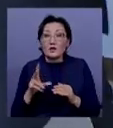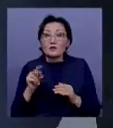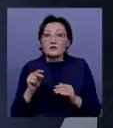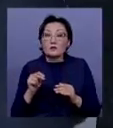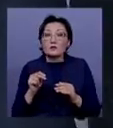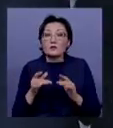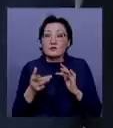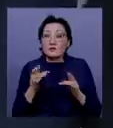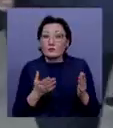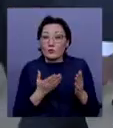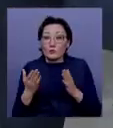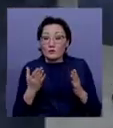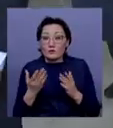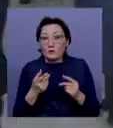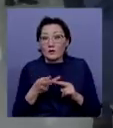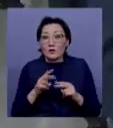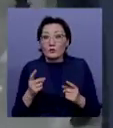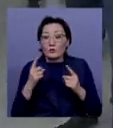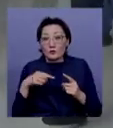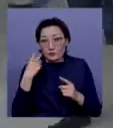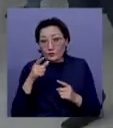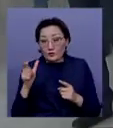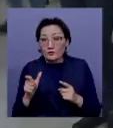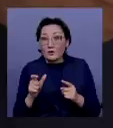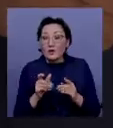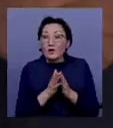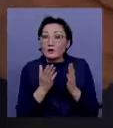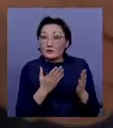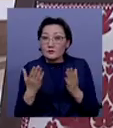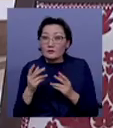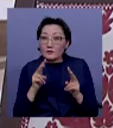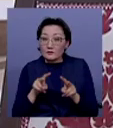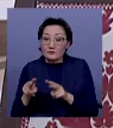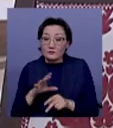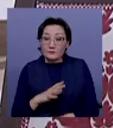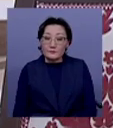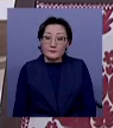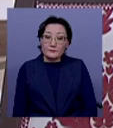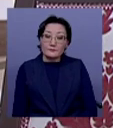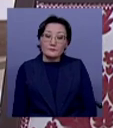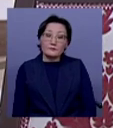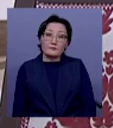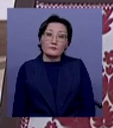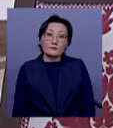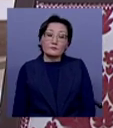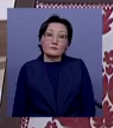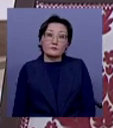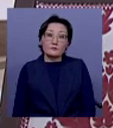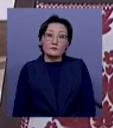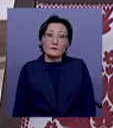оқу залы мен халқымыздың ұлы тұлғаларына арналған галереяны аралады. Қуанышым қойныма сыймай жүр.